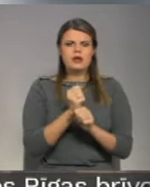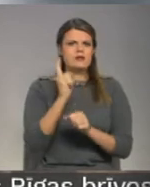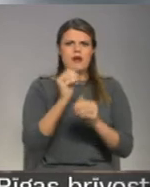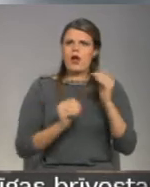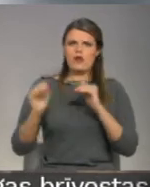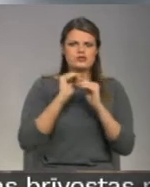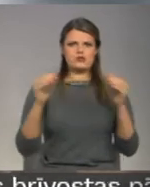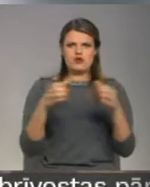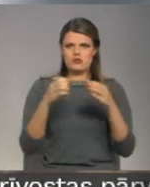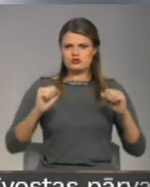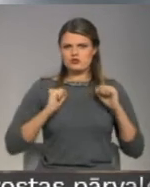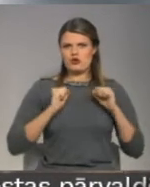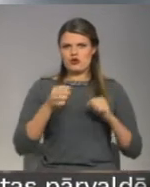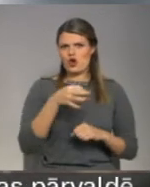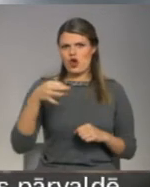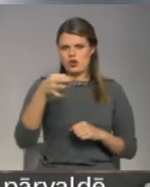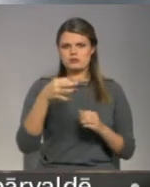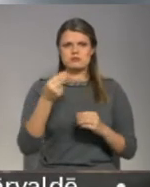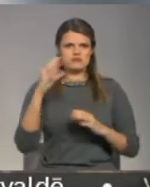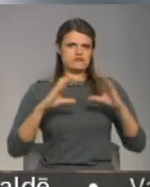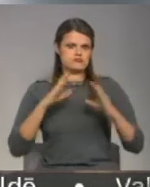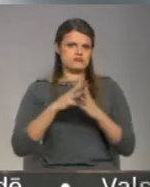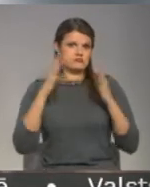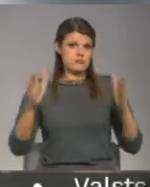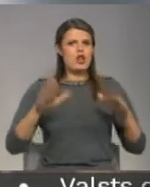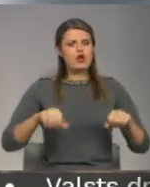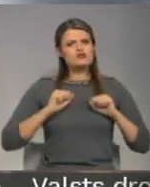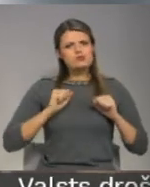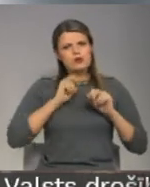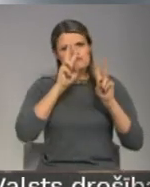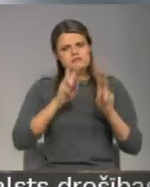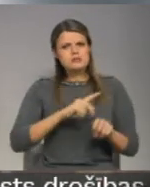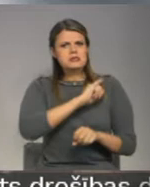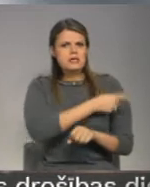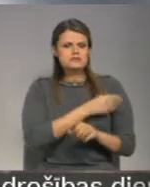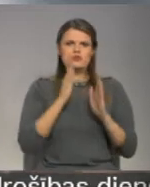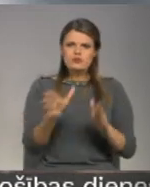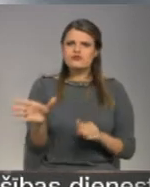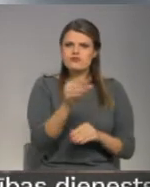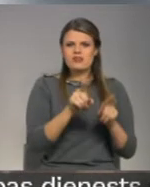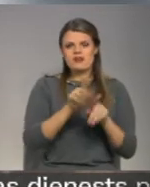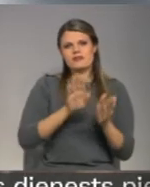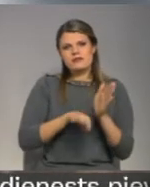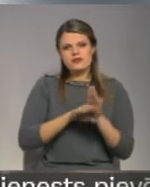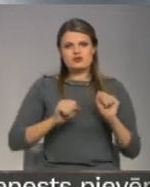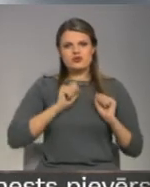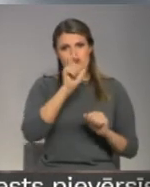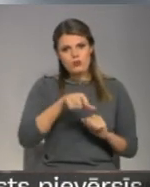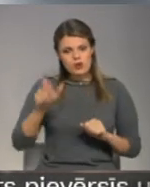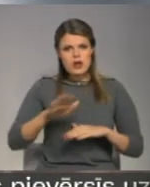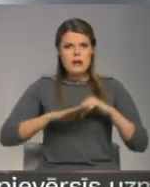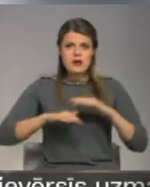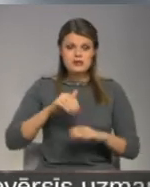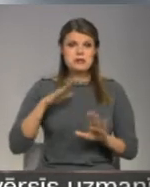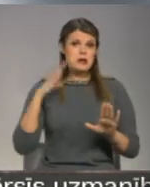augstākā līmeņa komandas sporta organizācijas ar lielu budžetu. Lai sporta analītikas iespējas padarīt pieejams arī amatieru sportam, bijušie klases